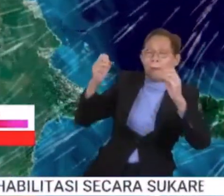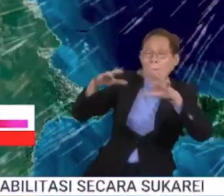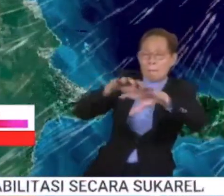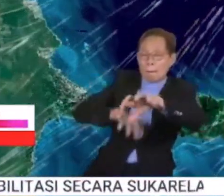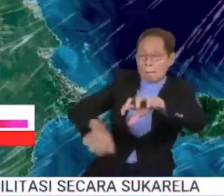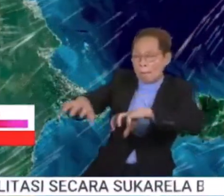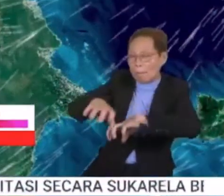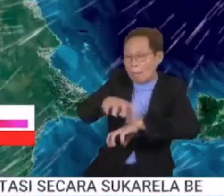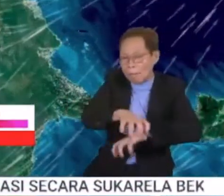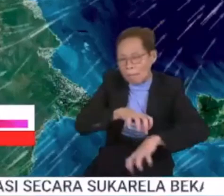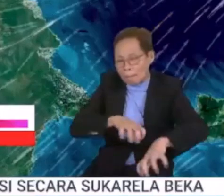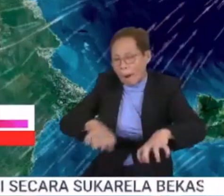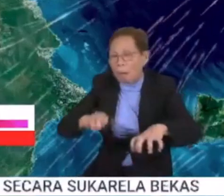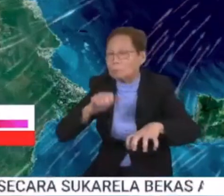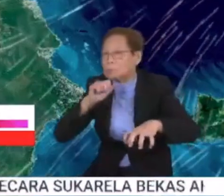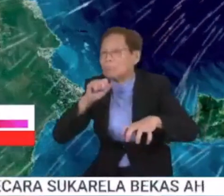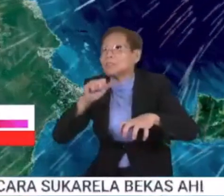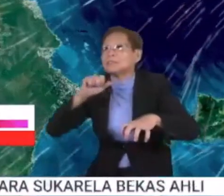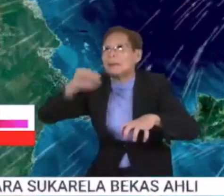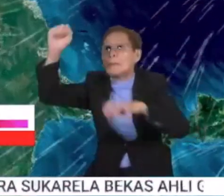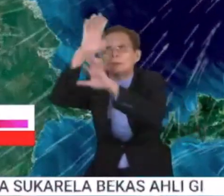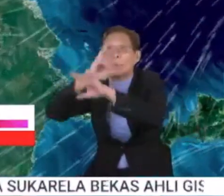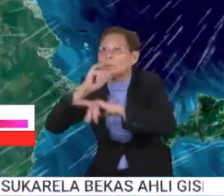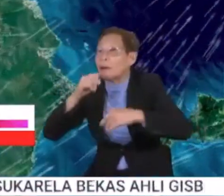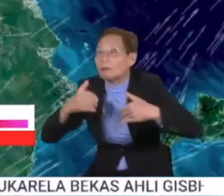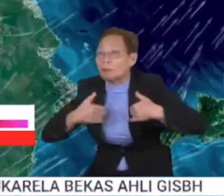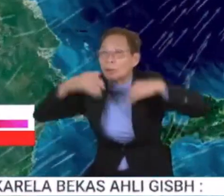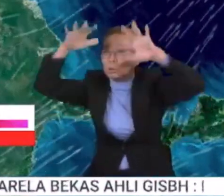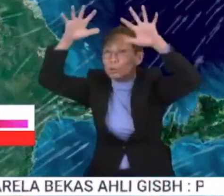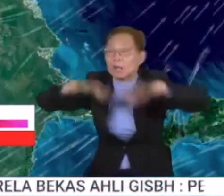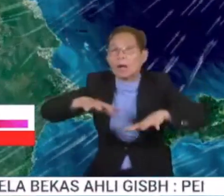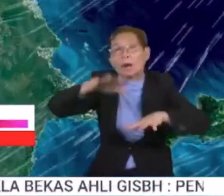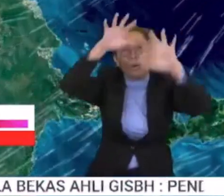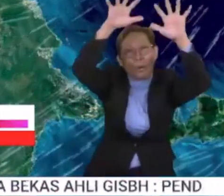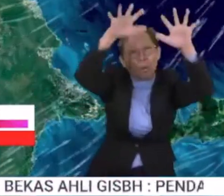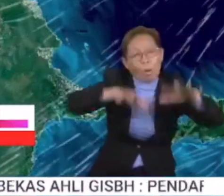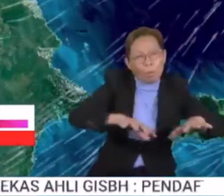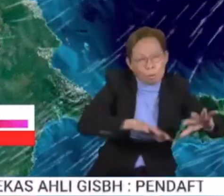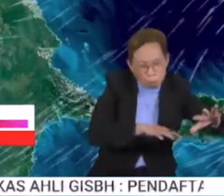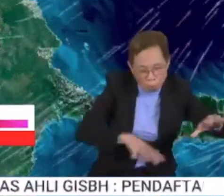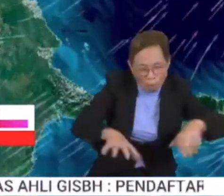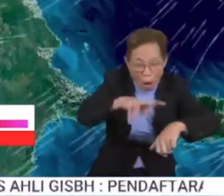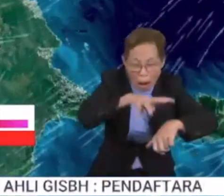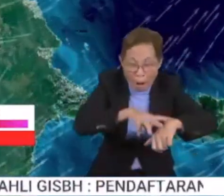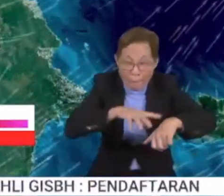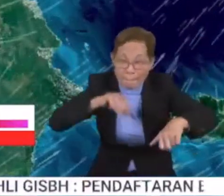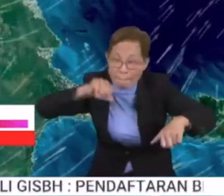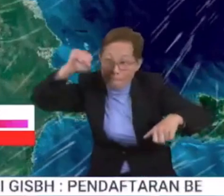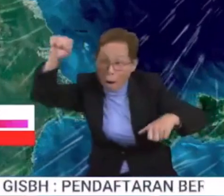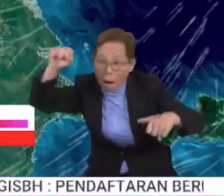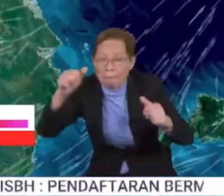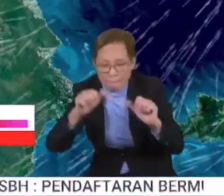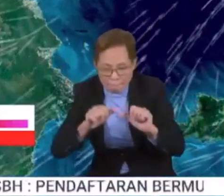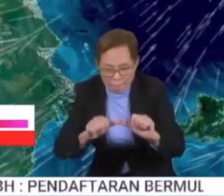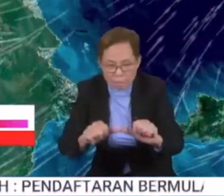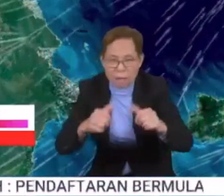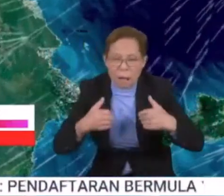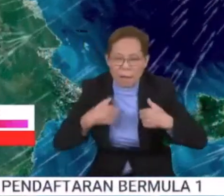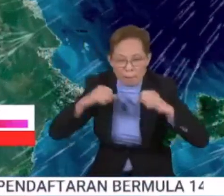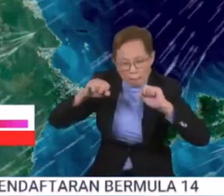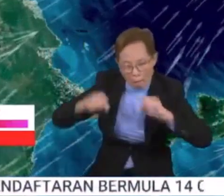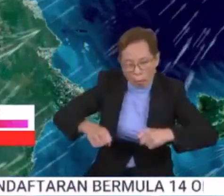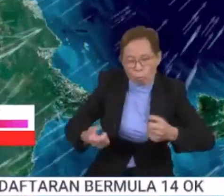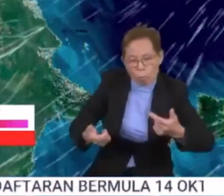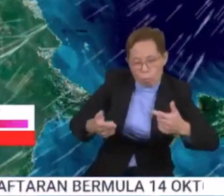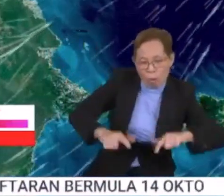kebanyakan kawasan bagi kedua-dua negeri. Namun demikian, hujan di sekitar kawasan amaran di negeri Sabah masih lagi